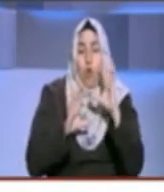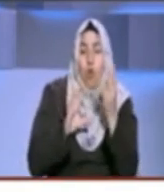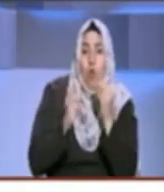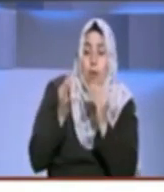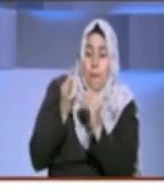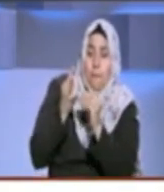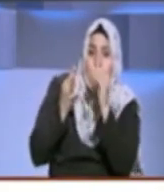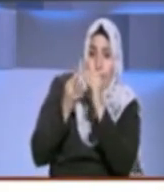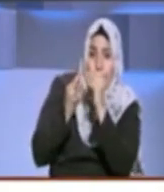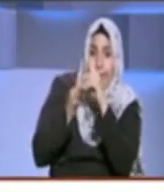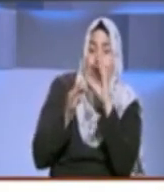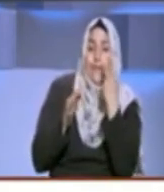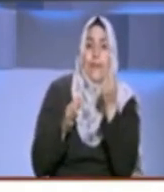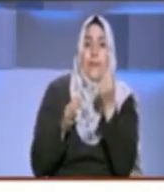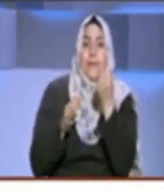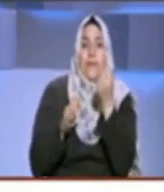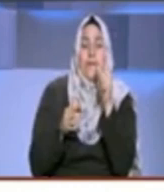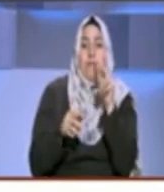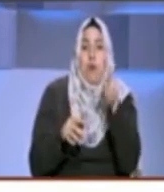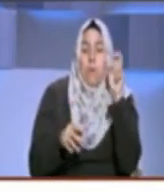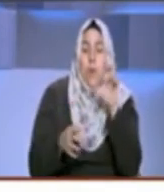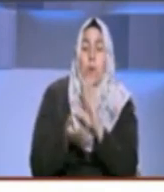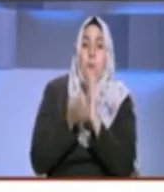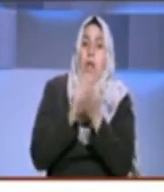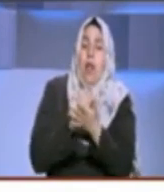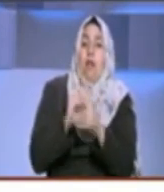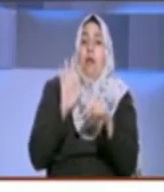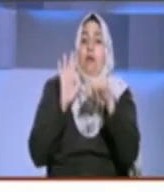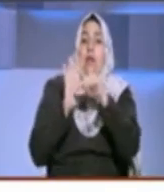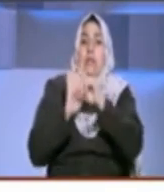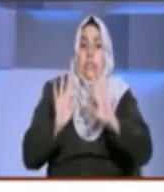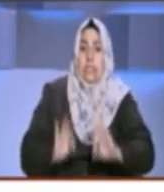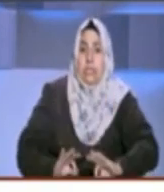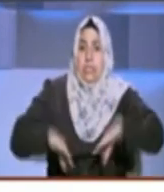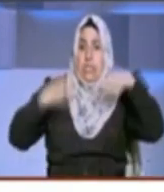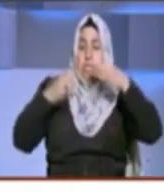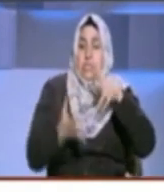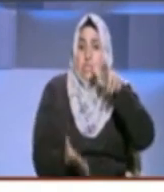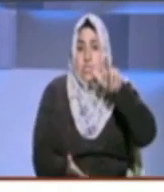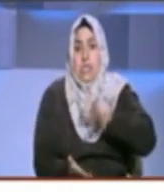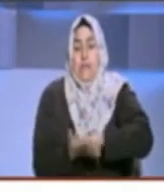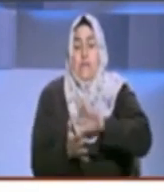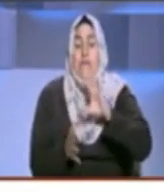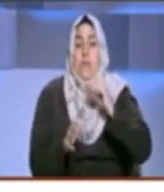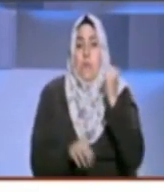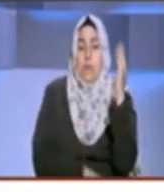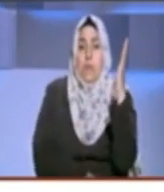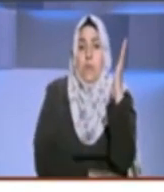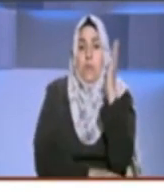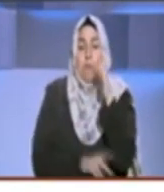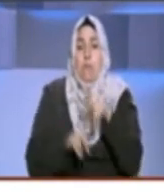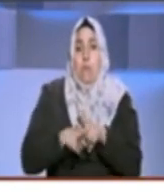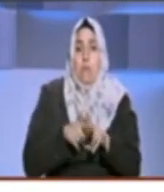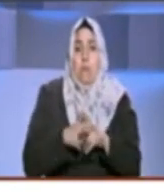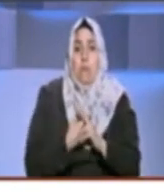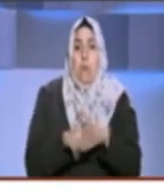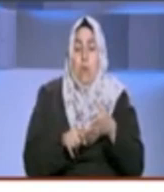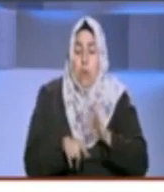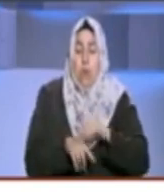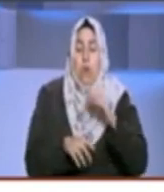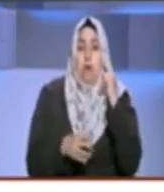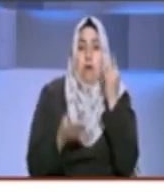هل هيبقى في غرامات أو قوانين ملزمة أو لا لتنفيذ المؤسسات والدولة والأفراد